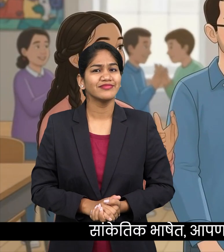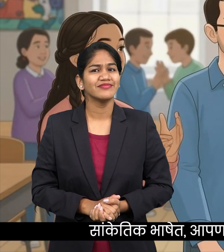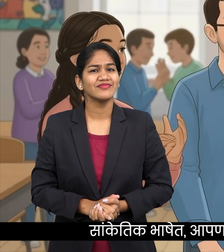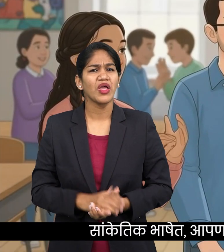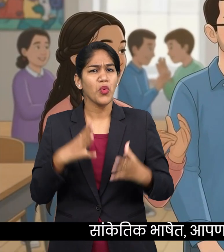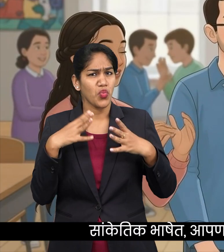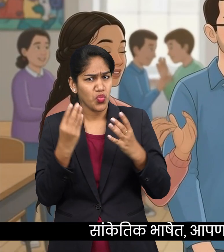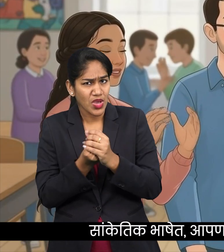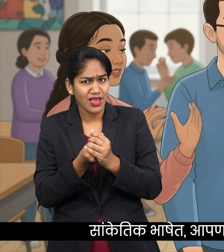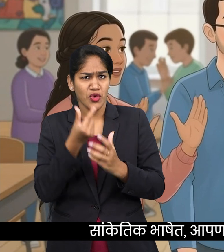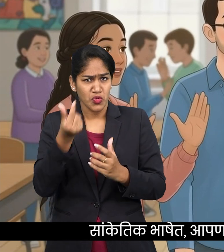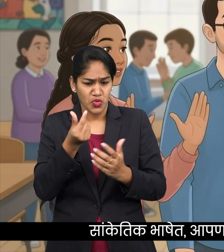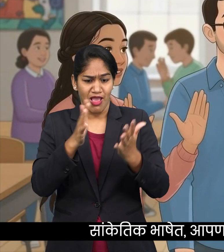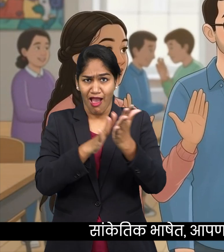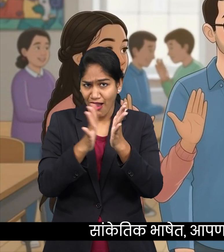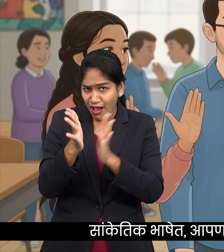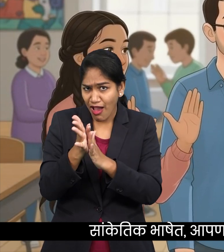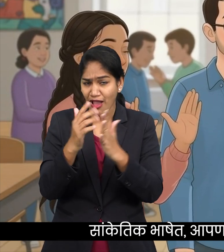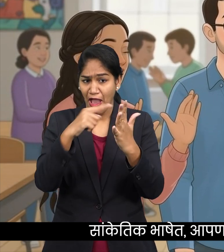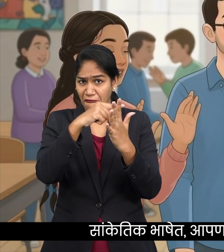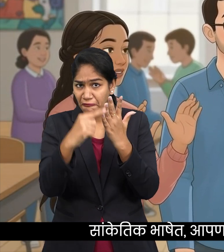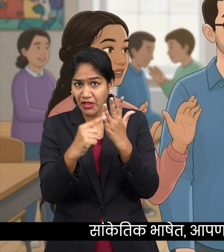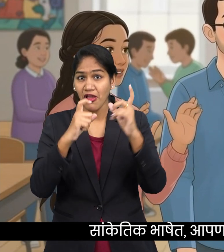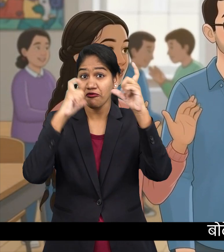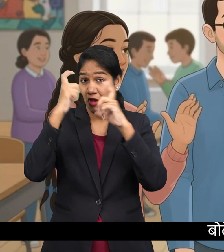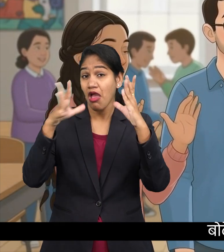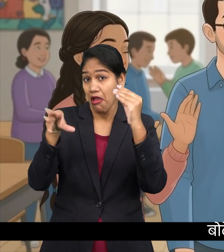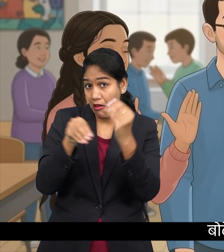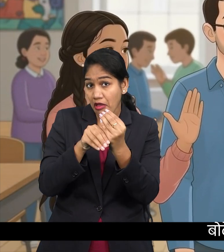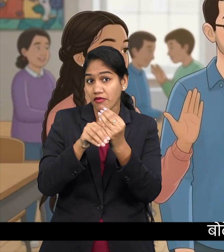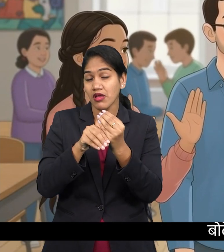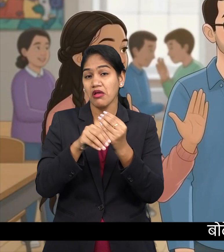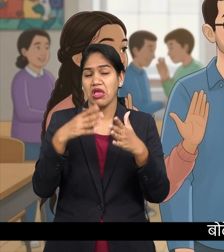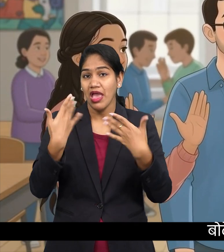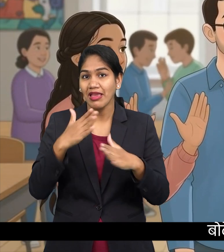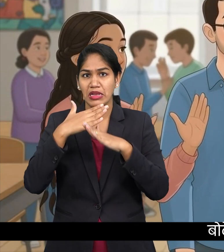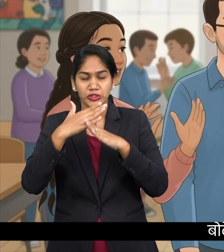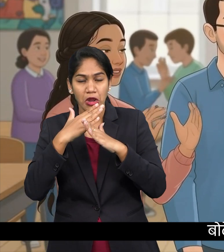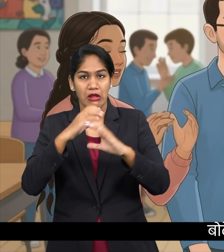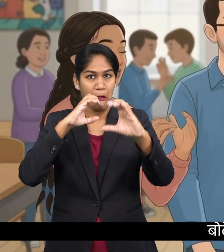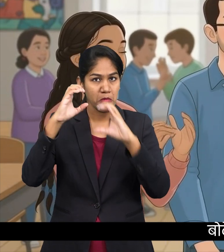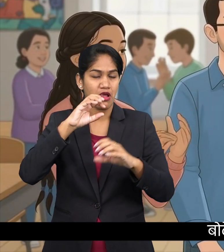सांकेतिक भाषेत आपण संदेश सामायिक करण्यासाठी आपले हात, बोटे आणि चेहरा वापरतो.